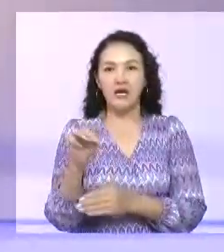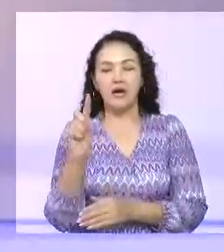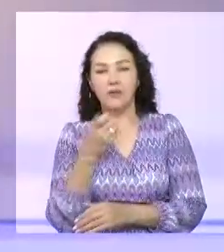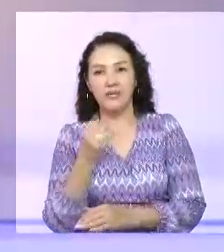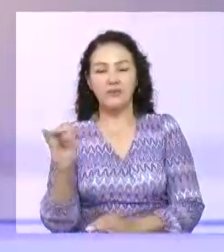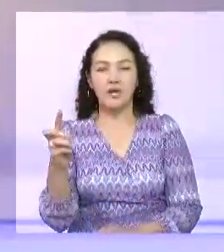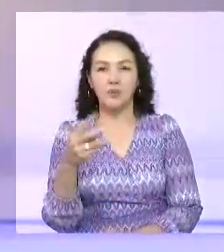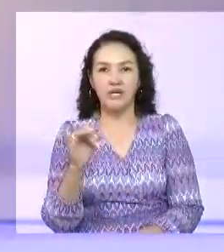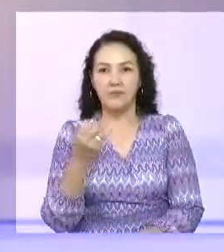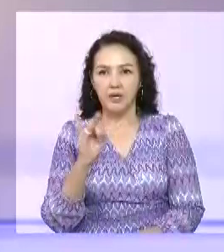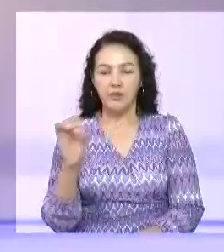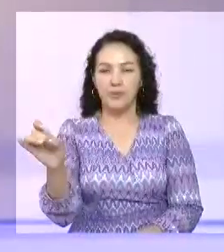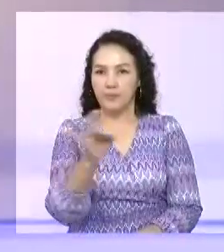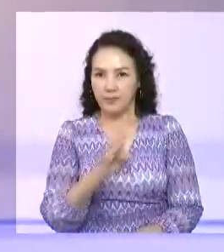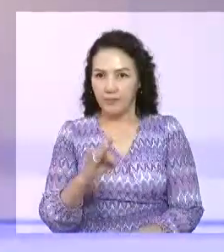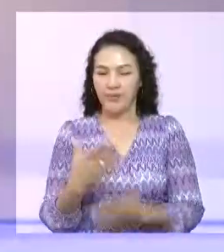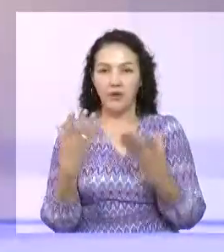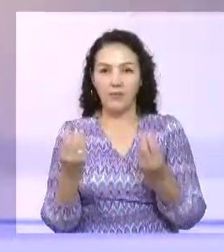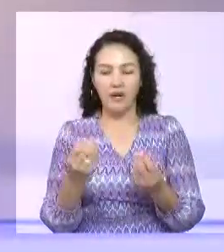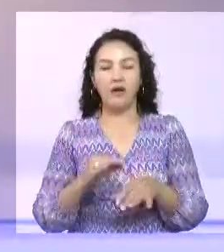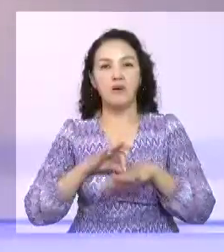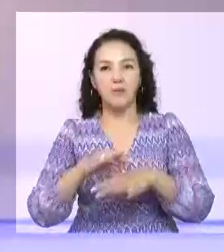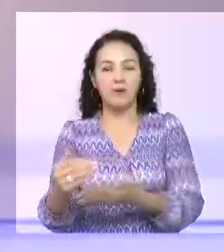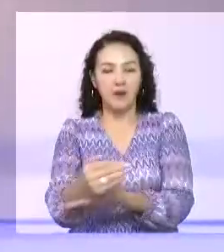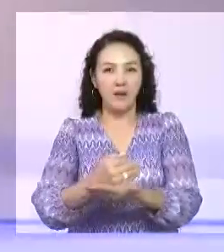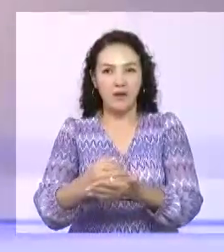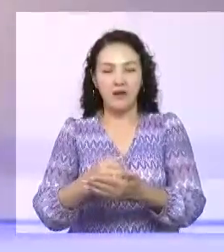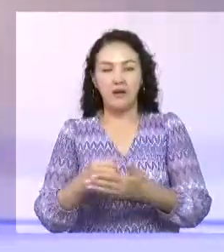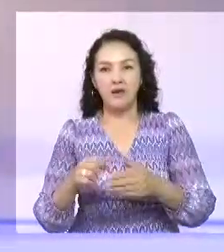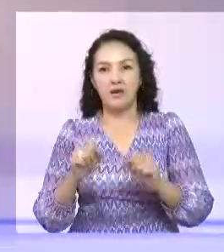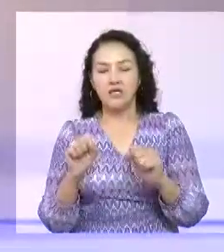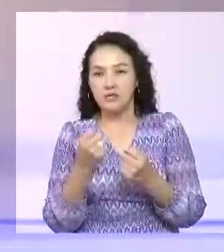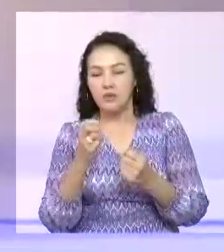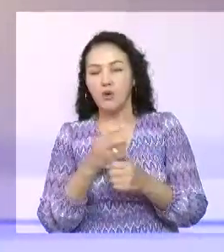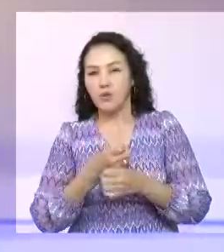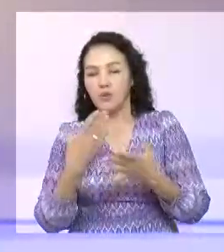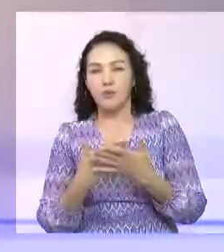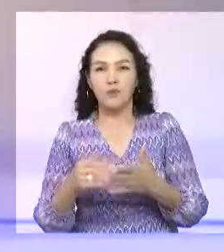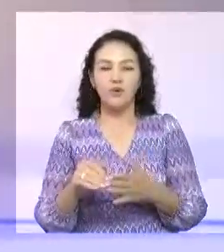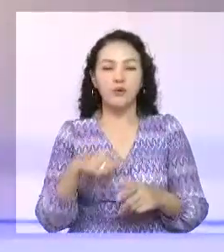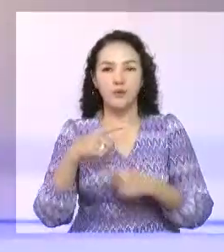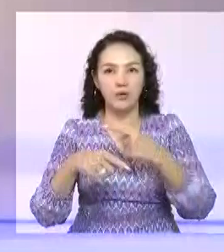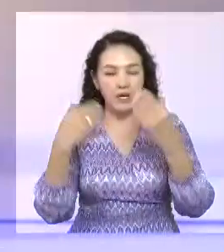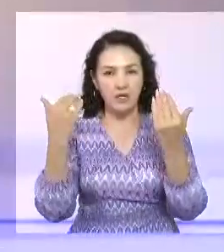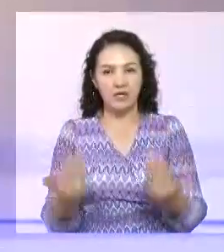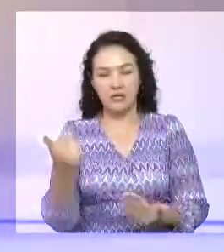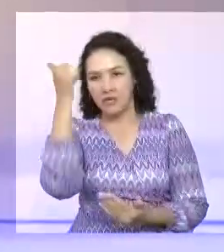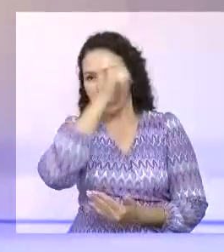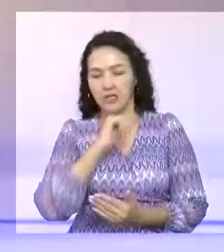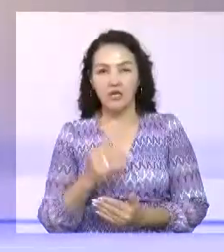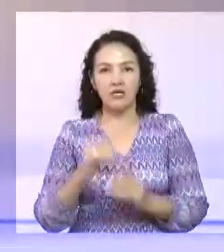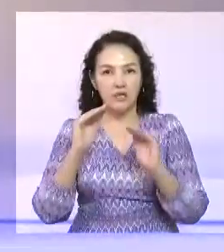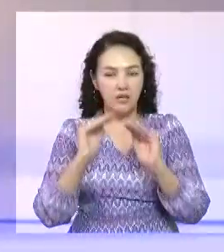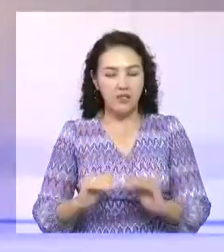Хабдинском, Алгинском, Темирском районах. Кроме того, ведется уборка озимых культур. В целом урожайность в текущем году ожидается